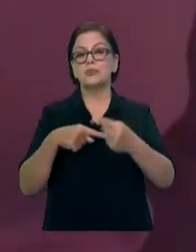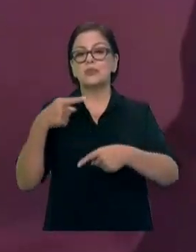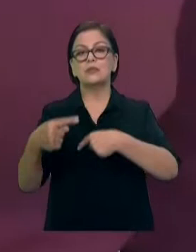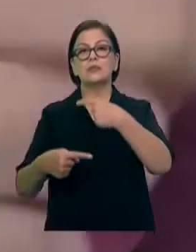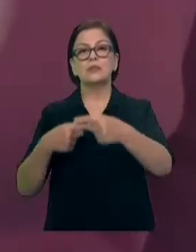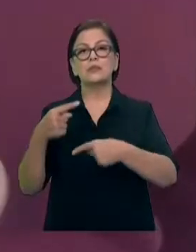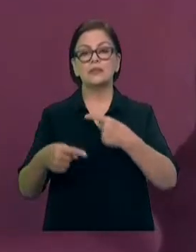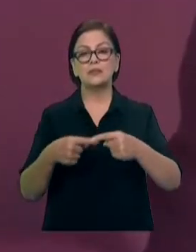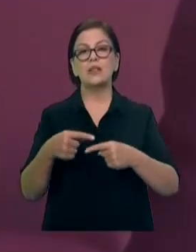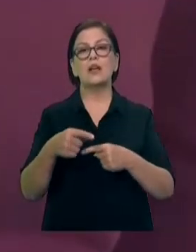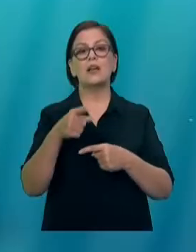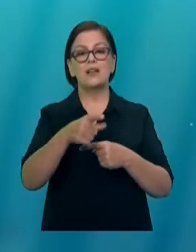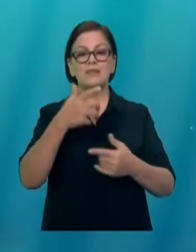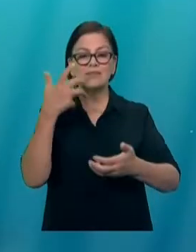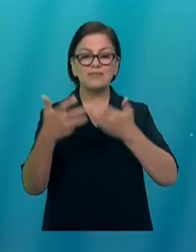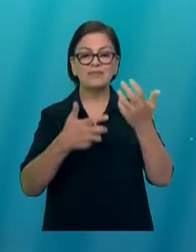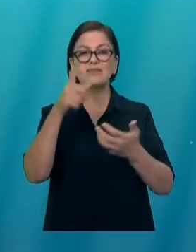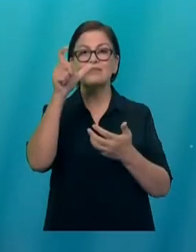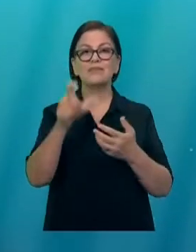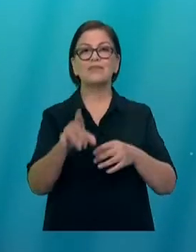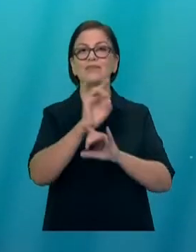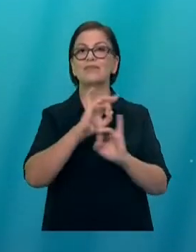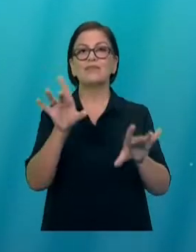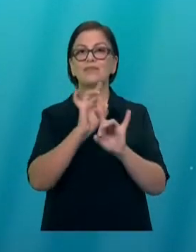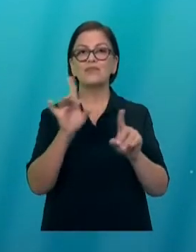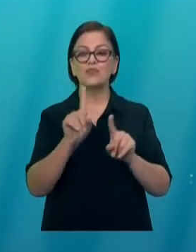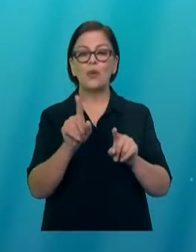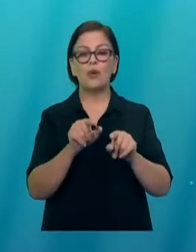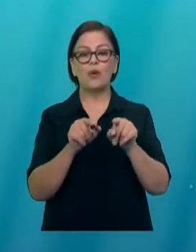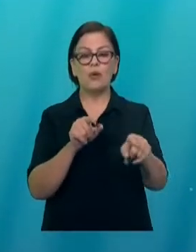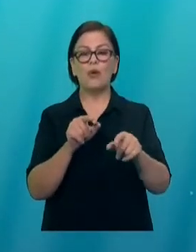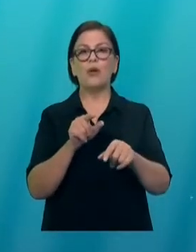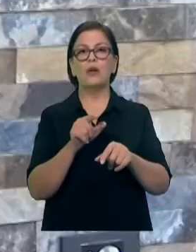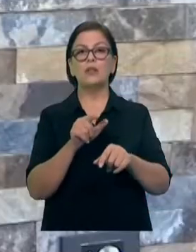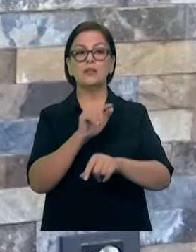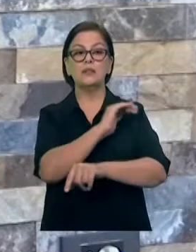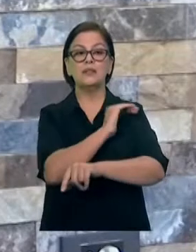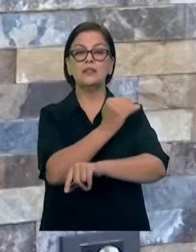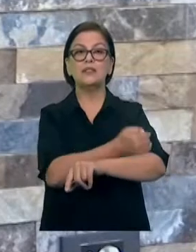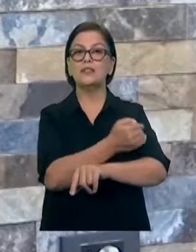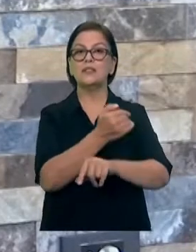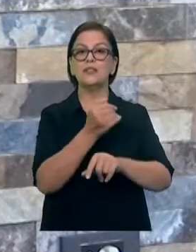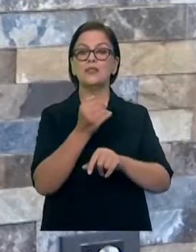aparıcı paleontoloğu Heşam Salamın fikrincə, bu canlılar bacarıqlı ovçu olublar.